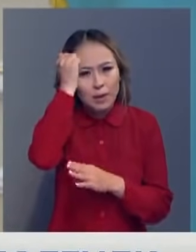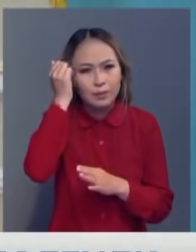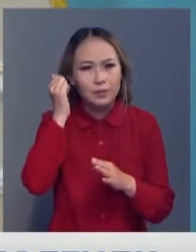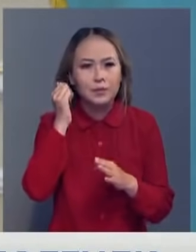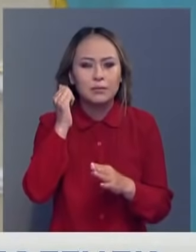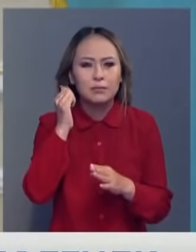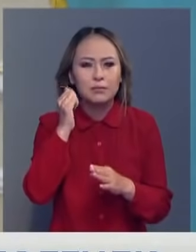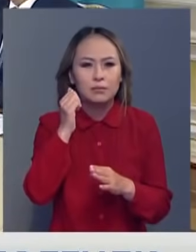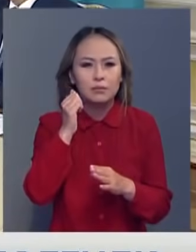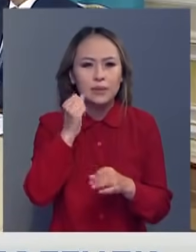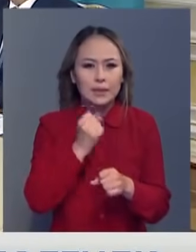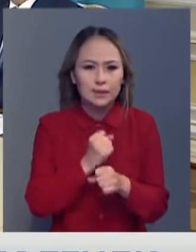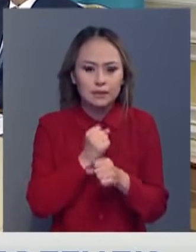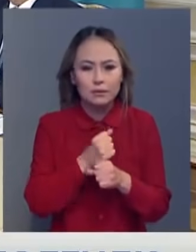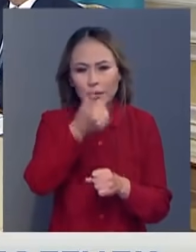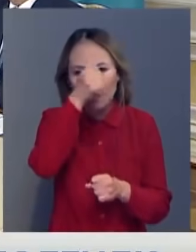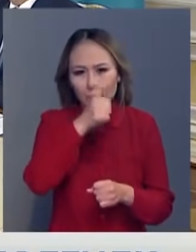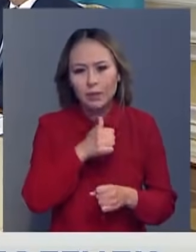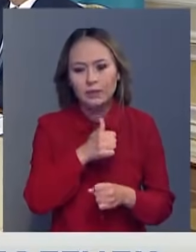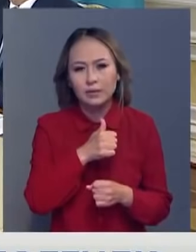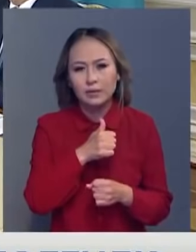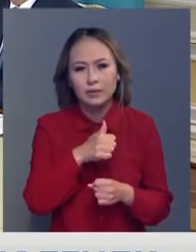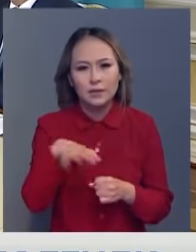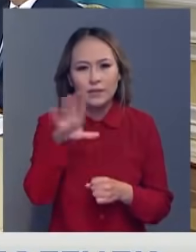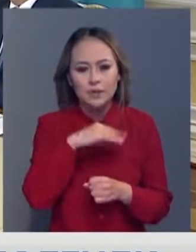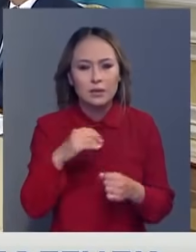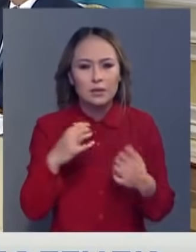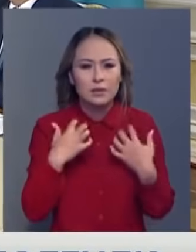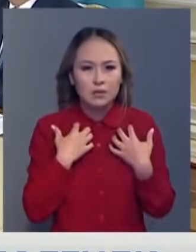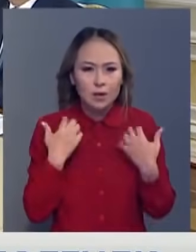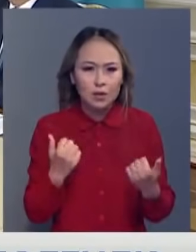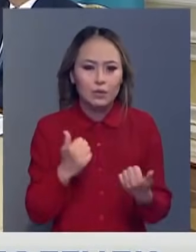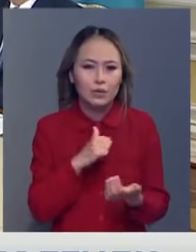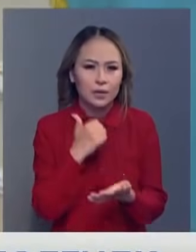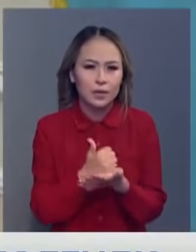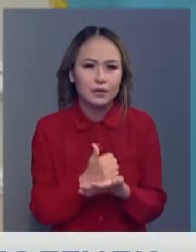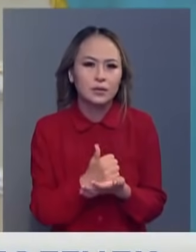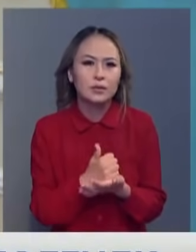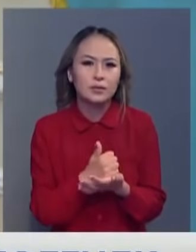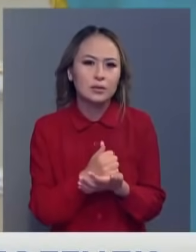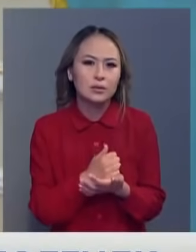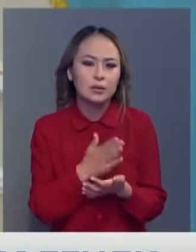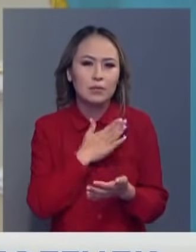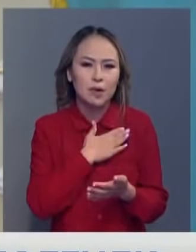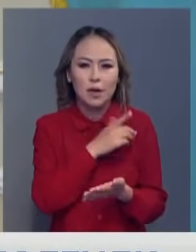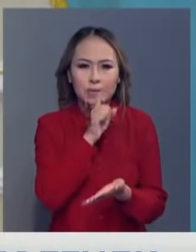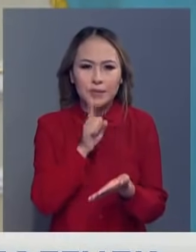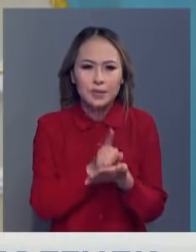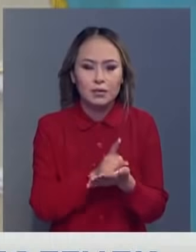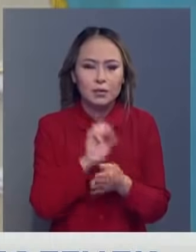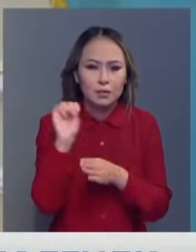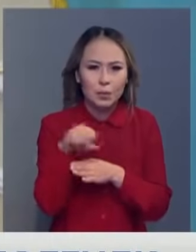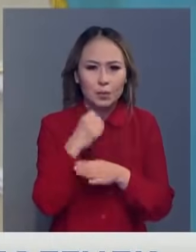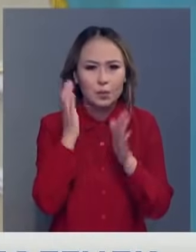керек. Барша Қазақстан азаматтарына амандық, игілік тілеймін. Біз міндетті түрде